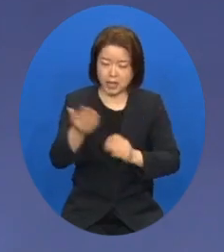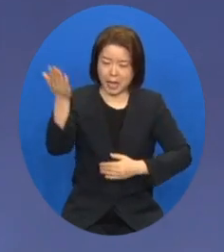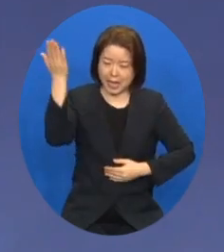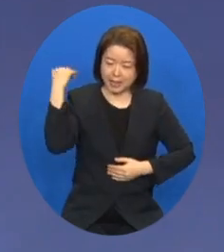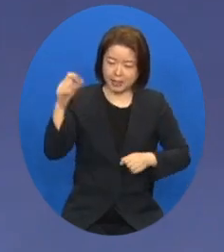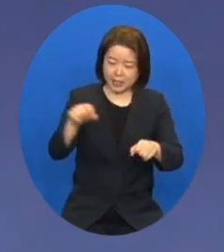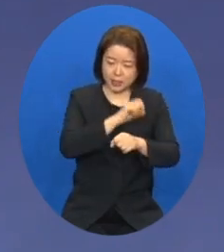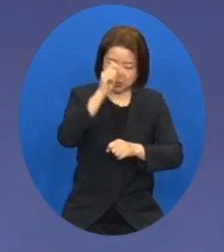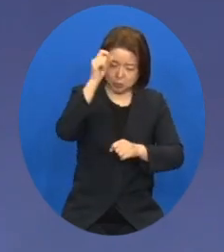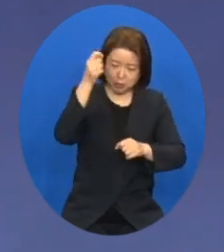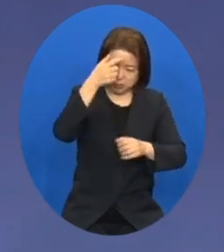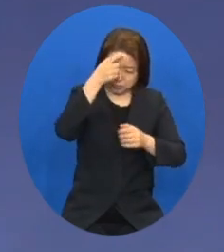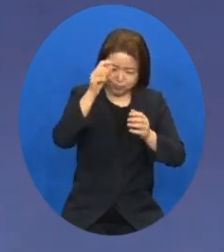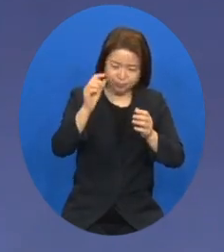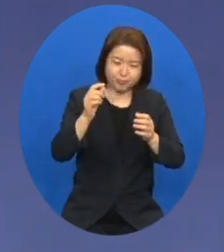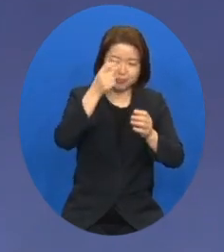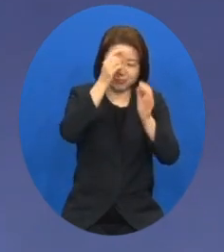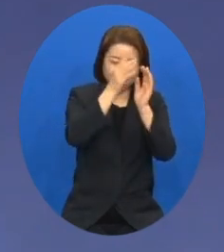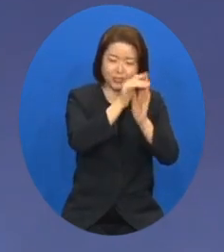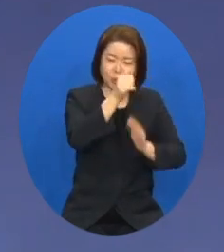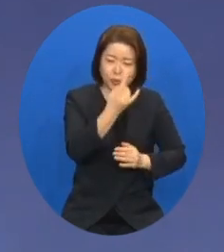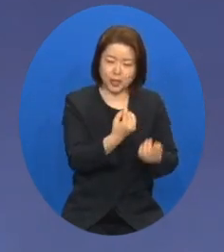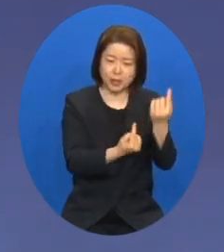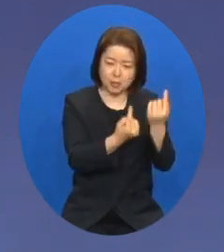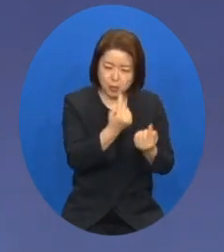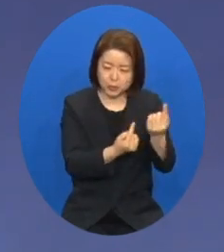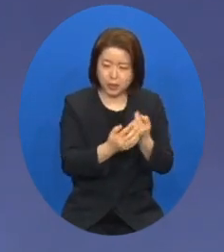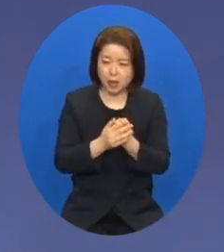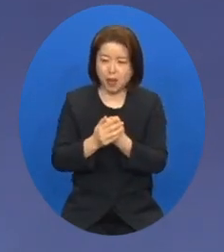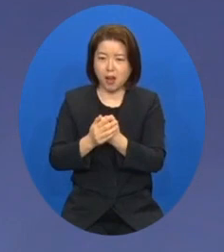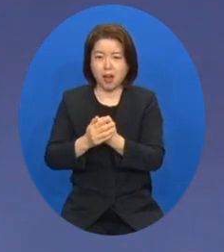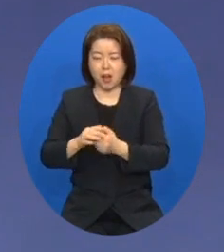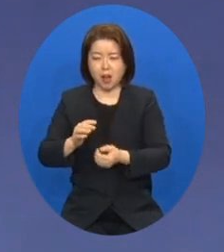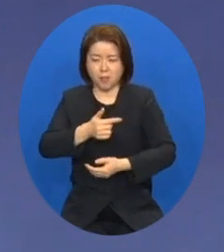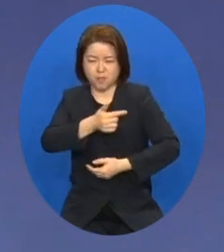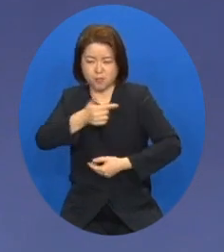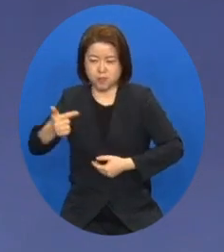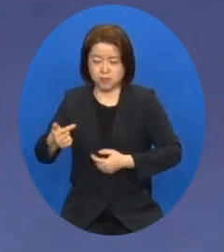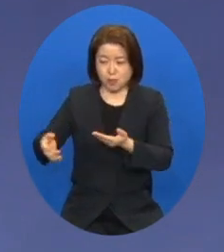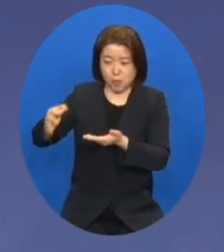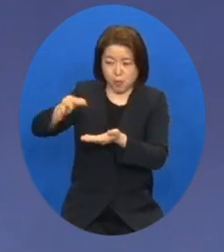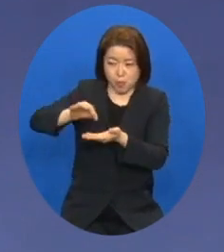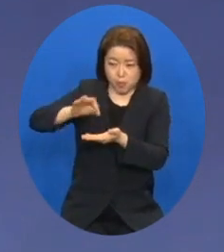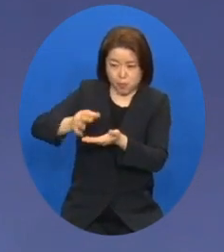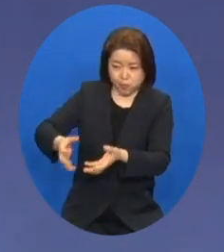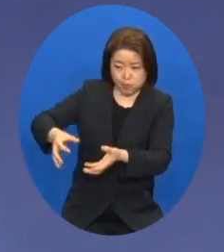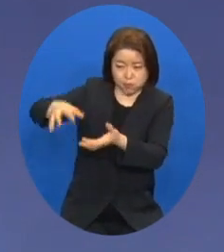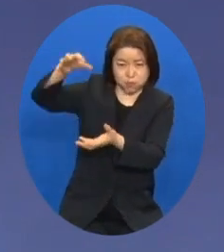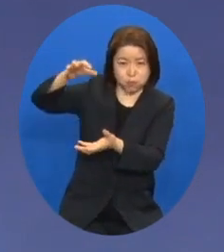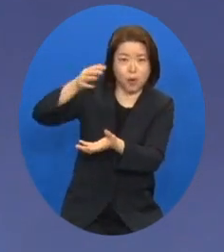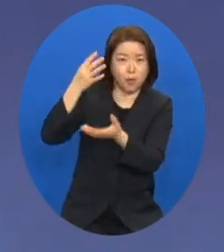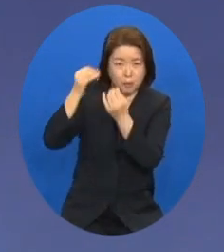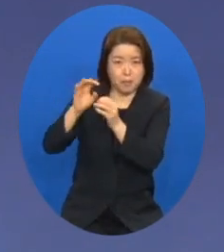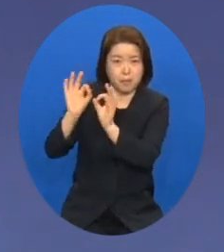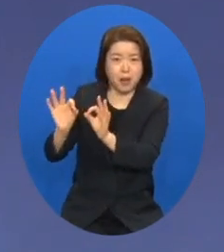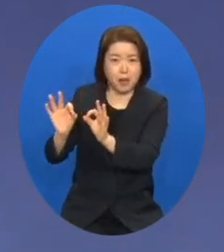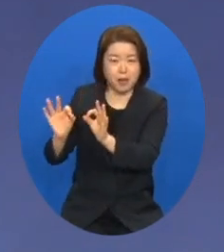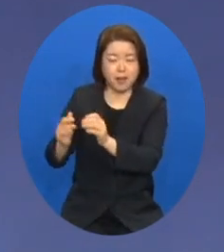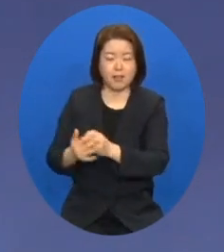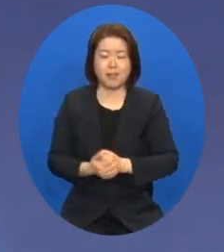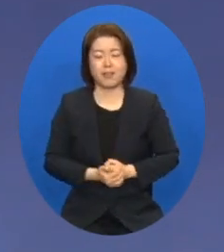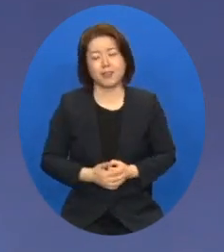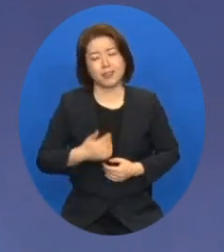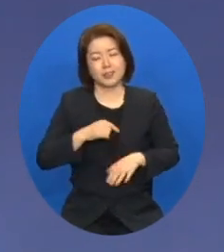때 들여 떠나온 검보다 비교할 수 없는 그런 헌금이 모아지는 것을 보았습니다 제 마음에는